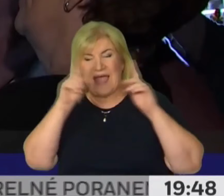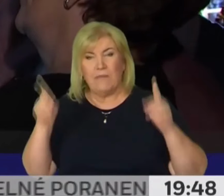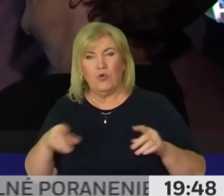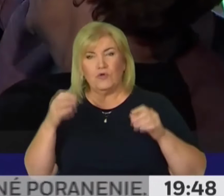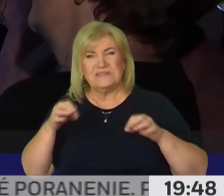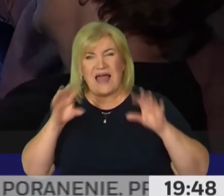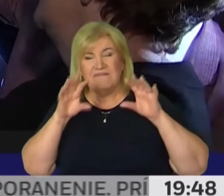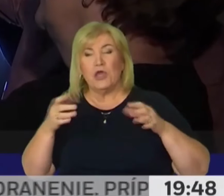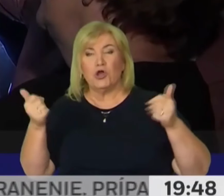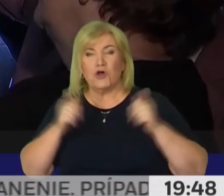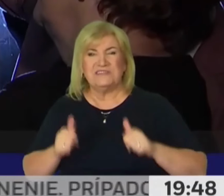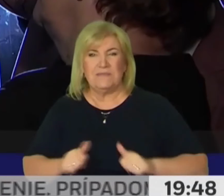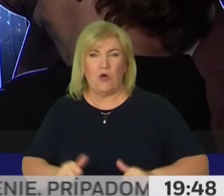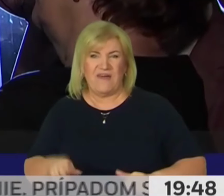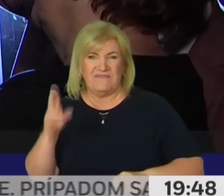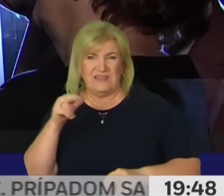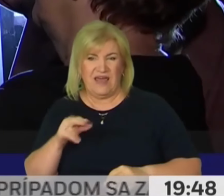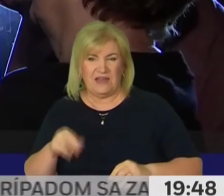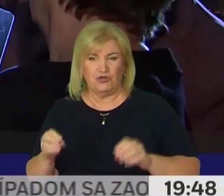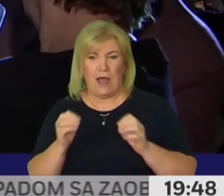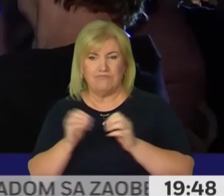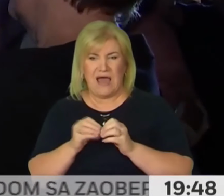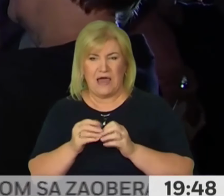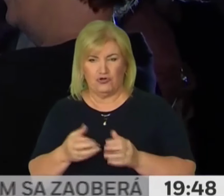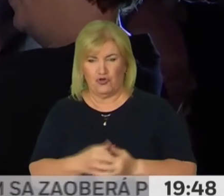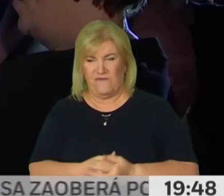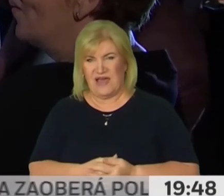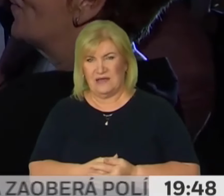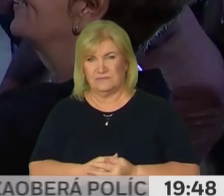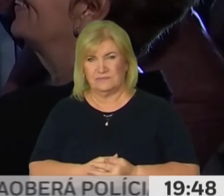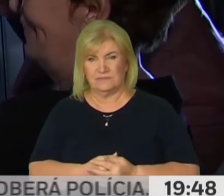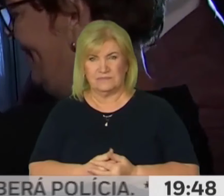získala kostýmová výtvarníčka Ľudmila Vároš. Peter Mútňan, RTVS.